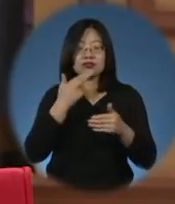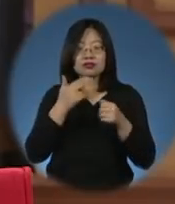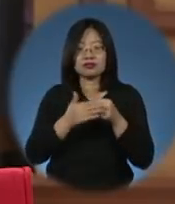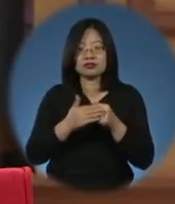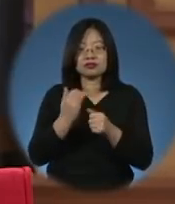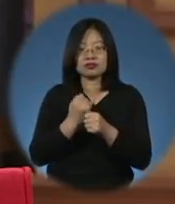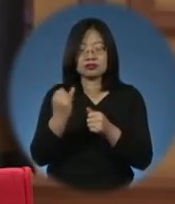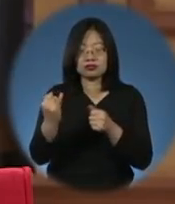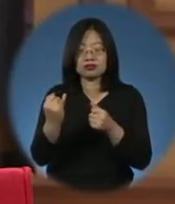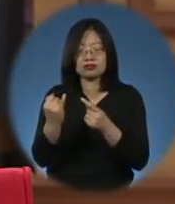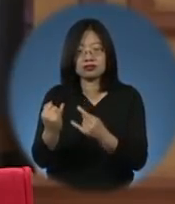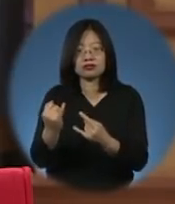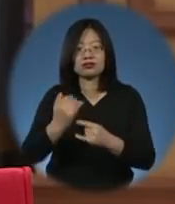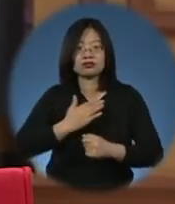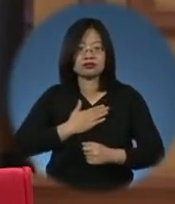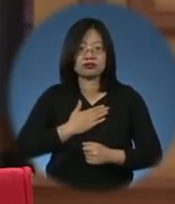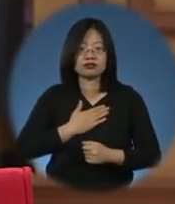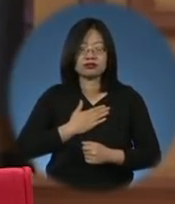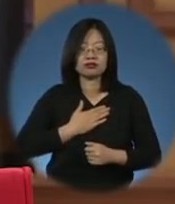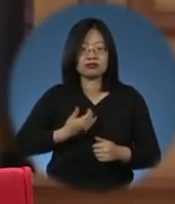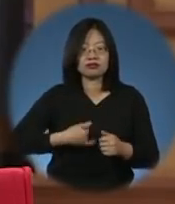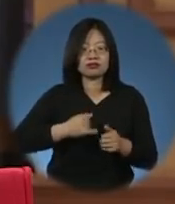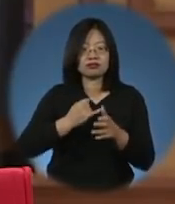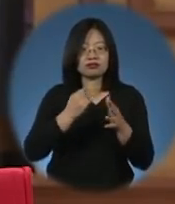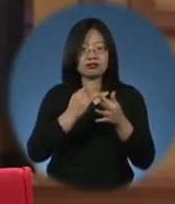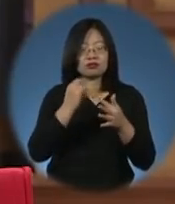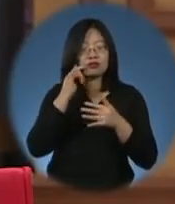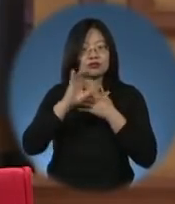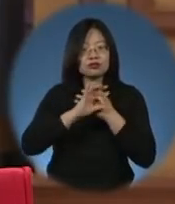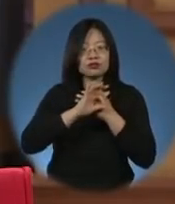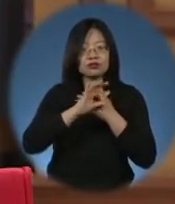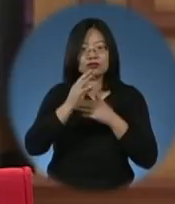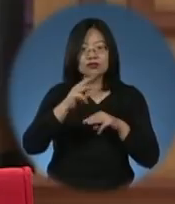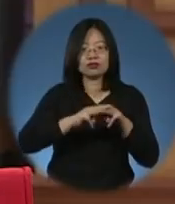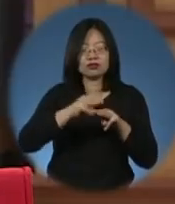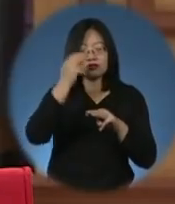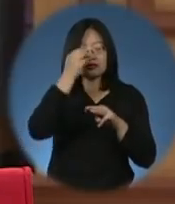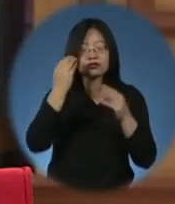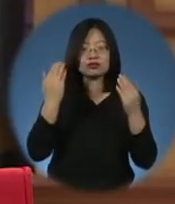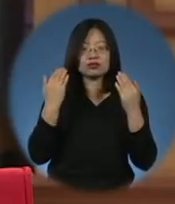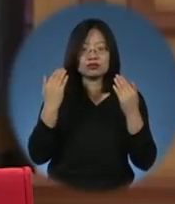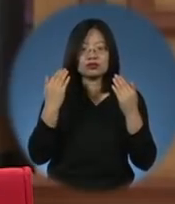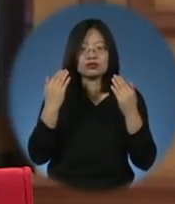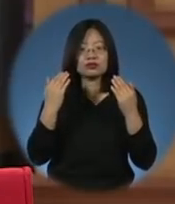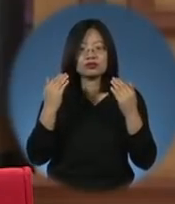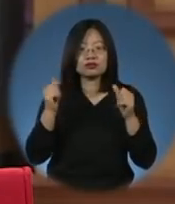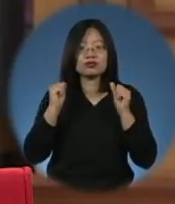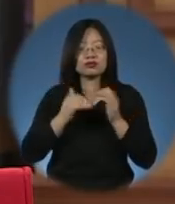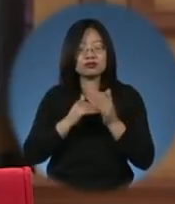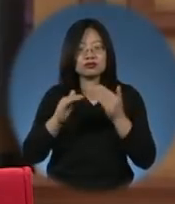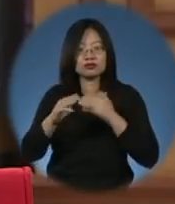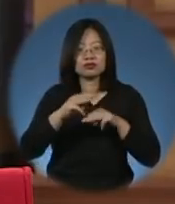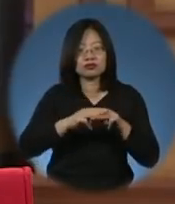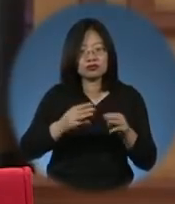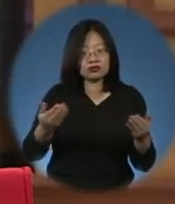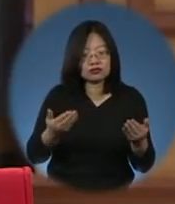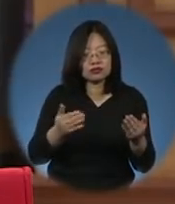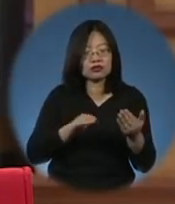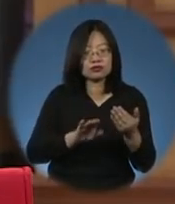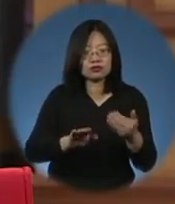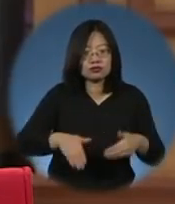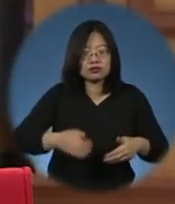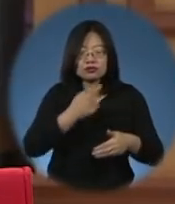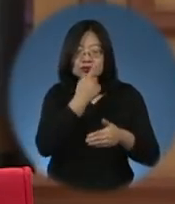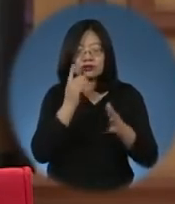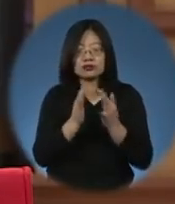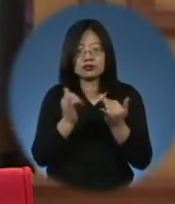저희 집사람한테도 제가 그 우리 아이가 만일에 농업고등학교를 나오고 농산업에 먼저 종사를 하고 그 이후에 본인이